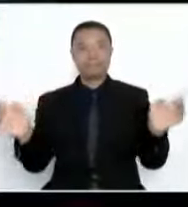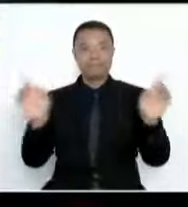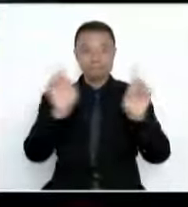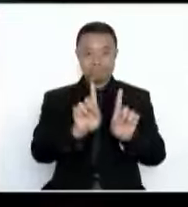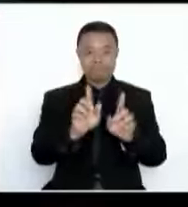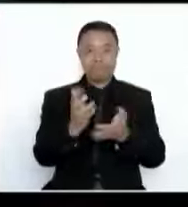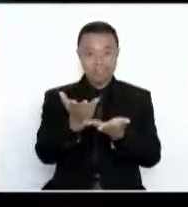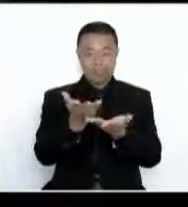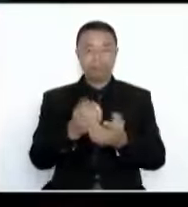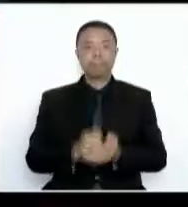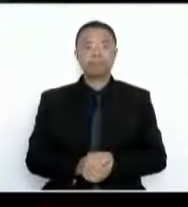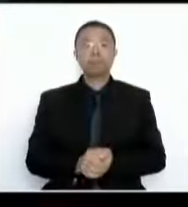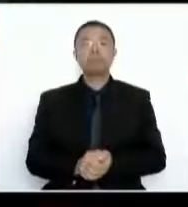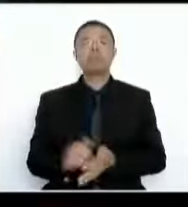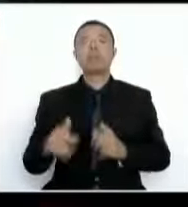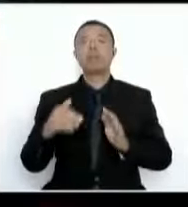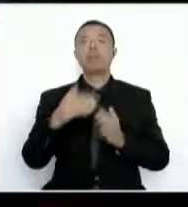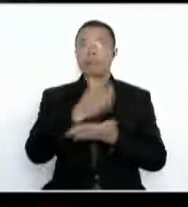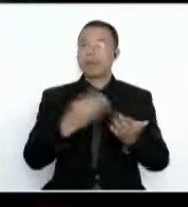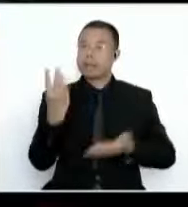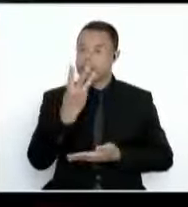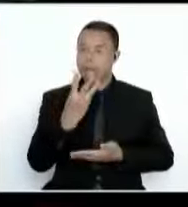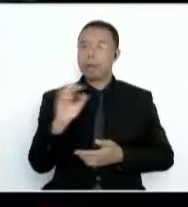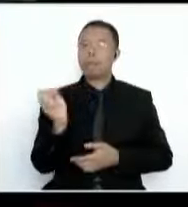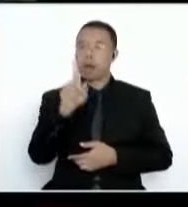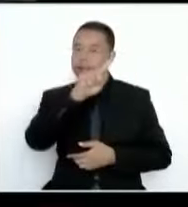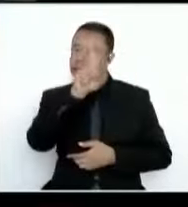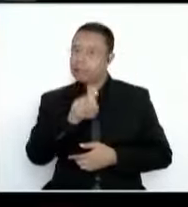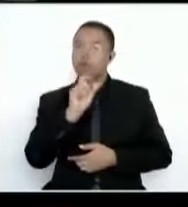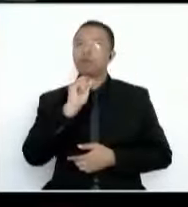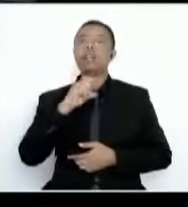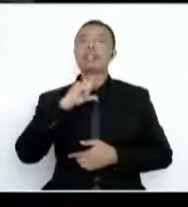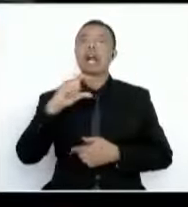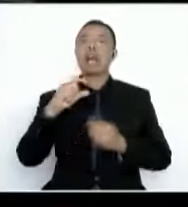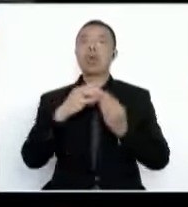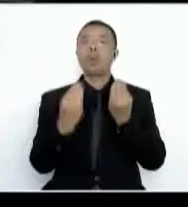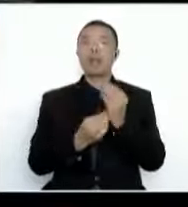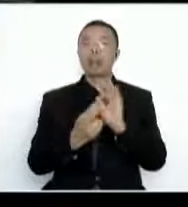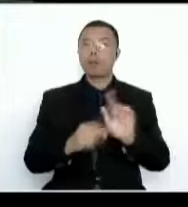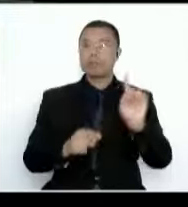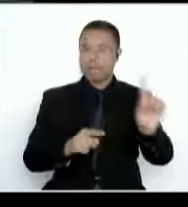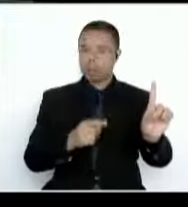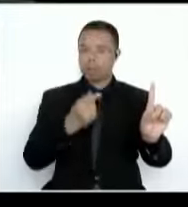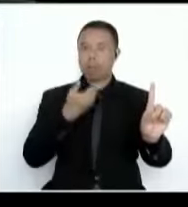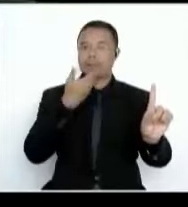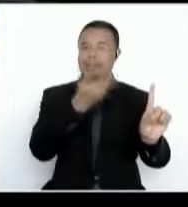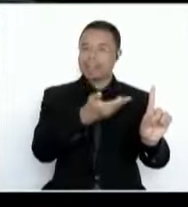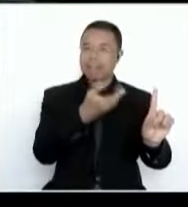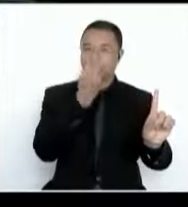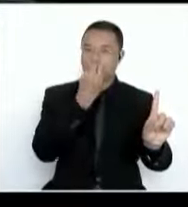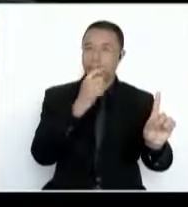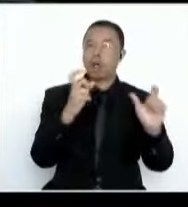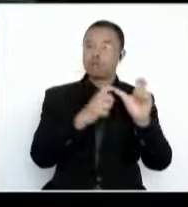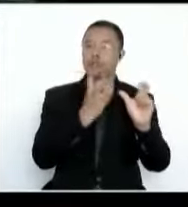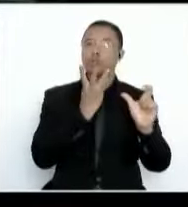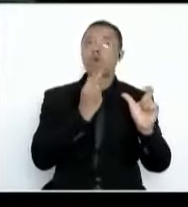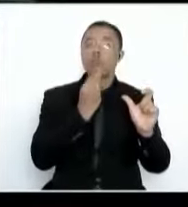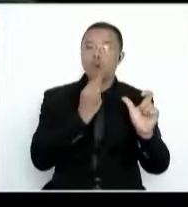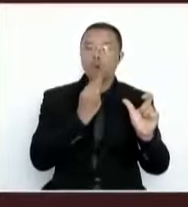masing-masing dan di segmen ketiga ini pertanyaan dimulai untuk calon wakil gubernur nomor urut 1 Bapak suswono dan kami akan